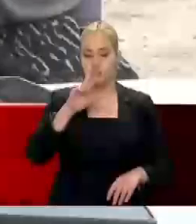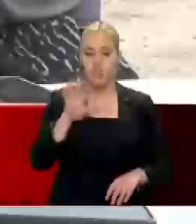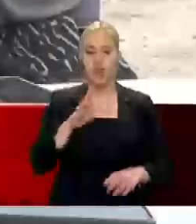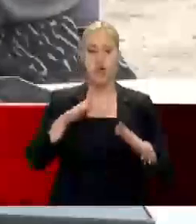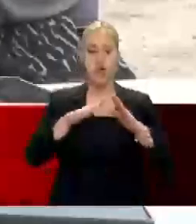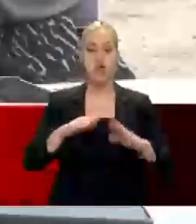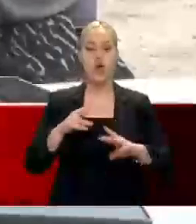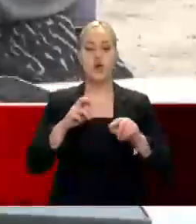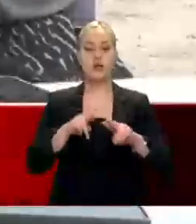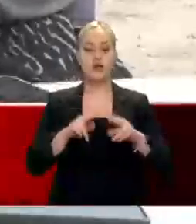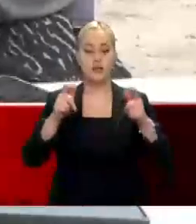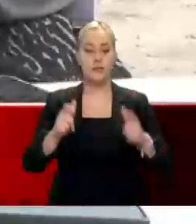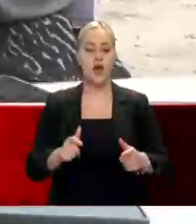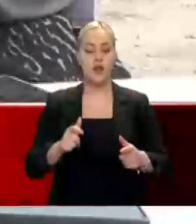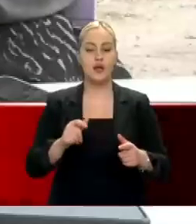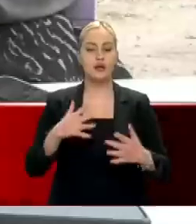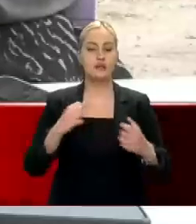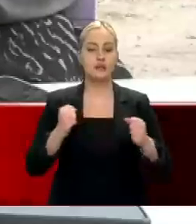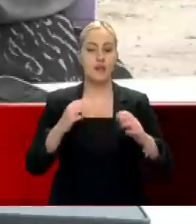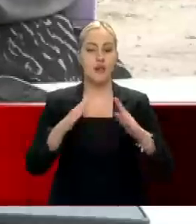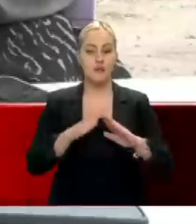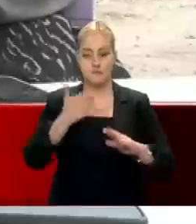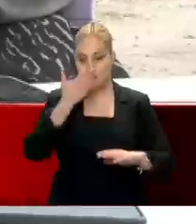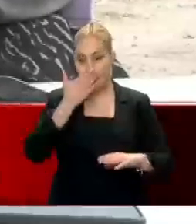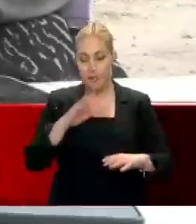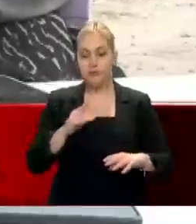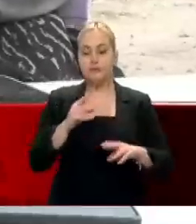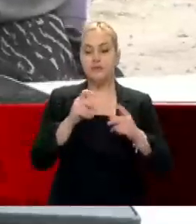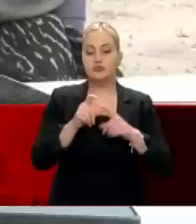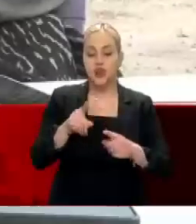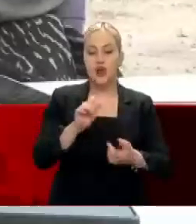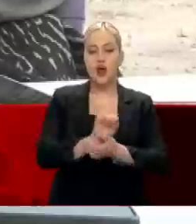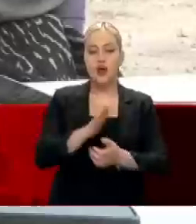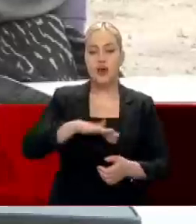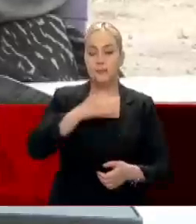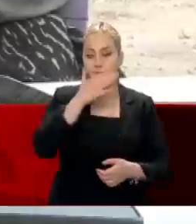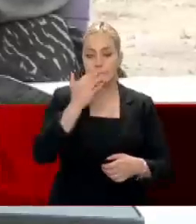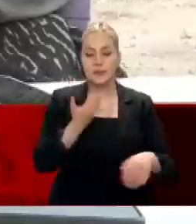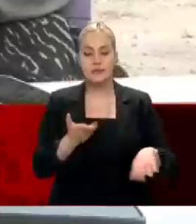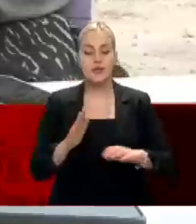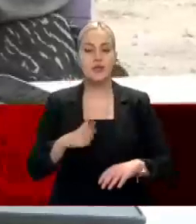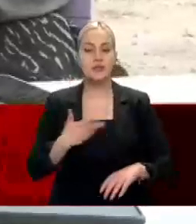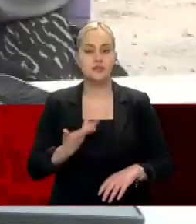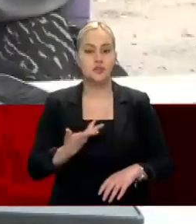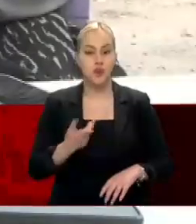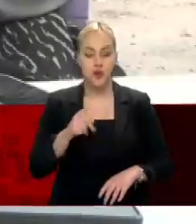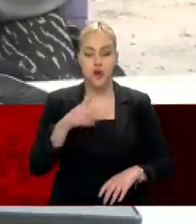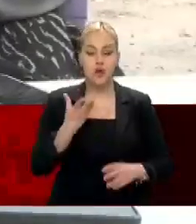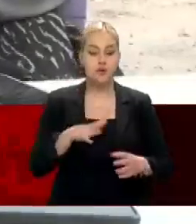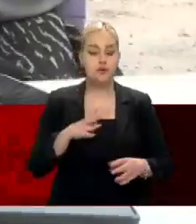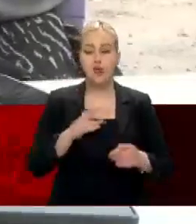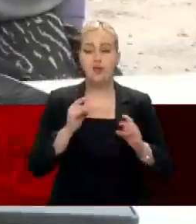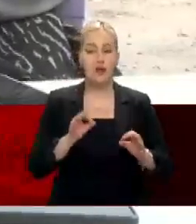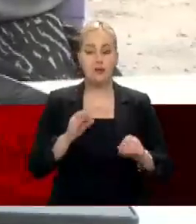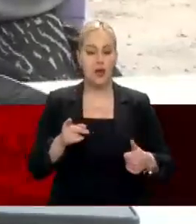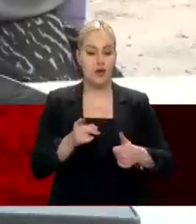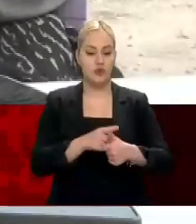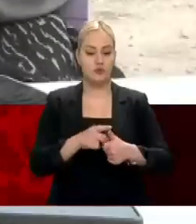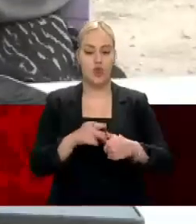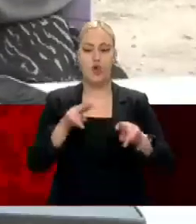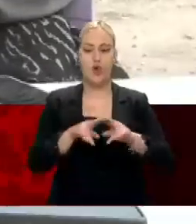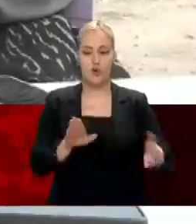haneli ördek de Mahallesinde sağlam ev kalmadı Ne Çınar ne de Ailesi Buradan gitmek istiyor onların istediği en önemli şey Öncelikle